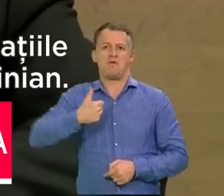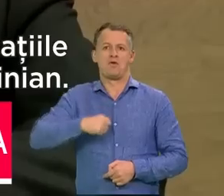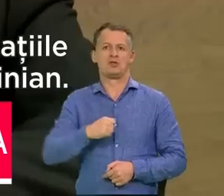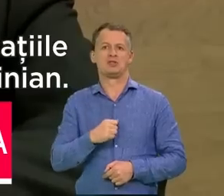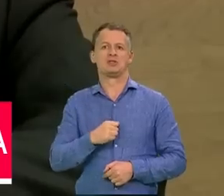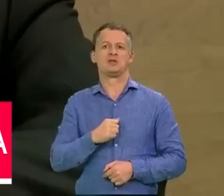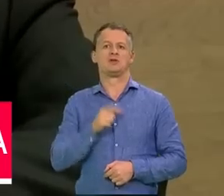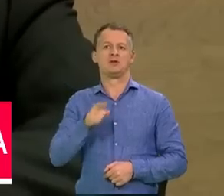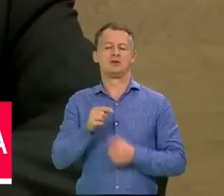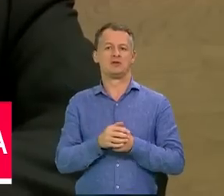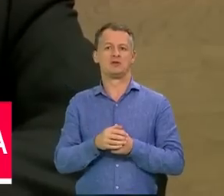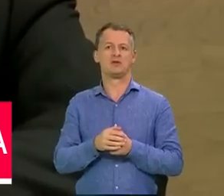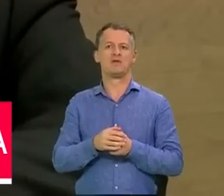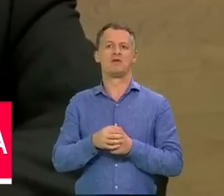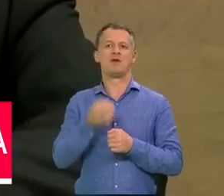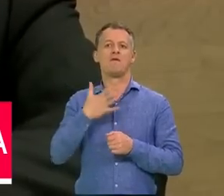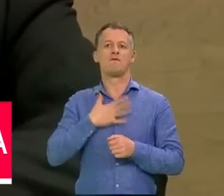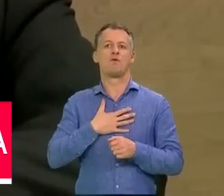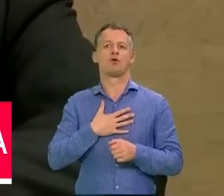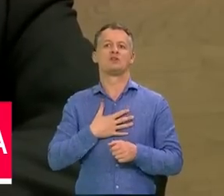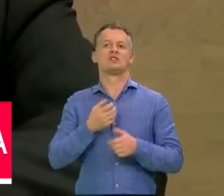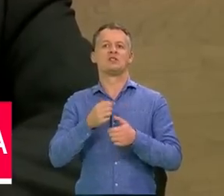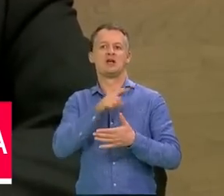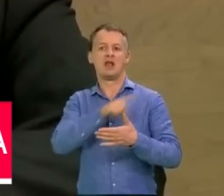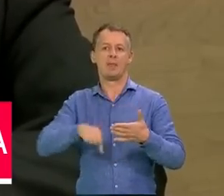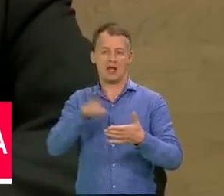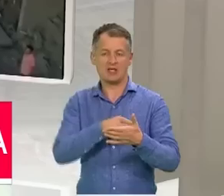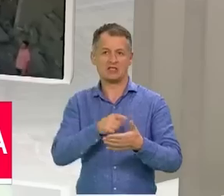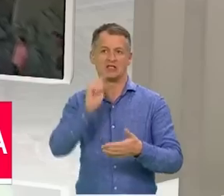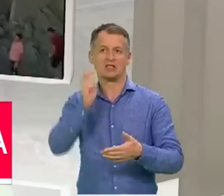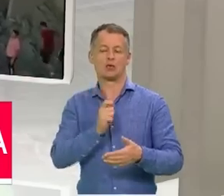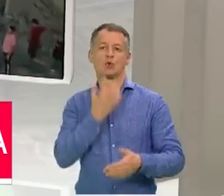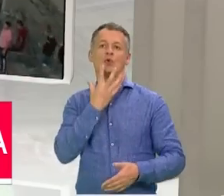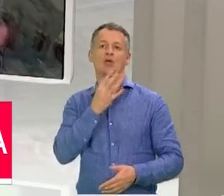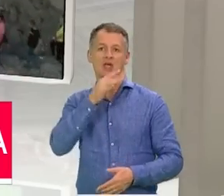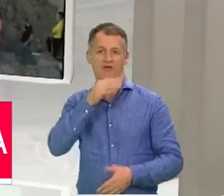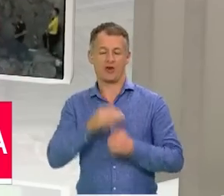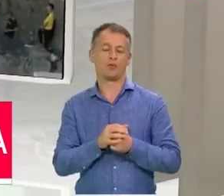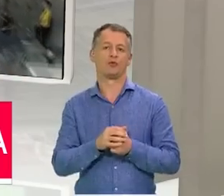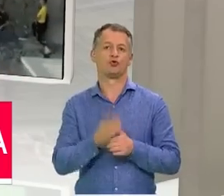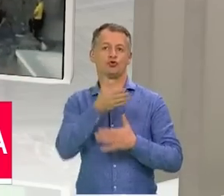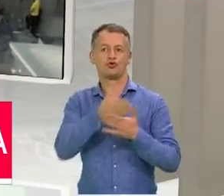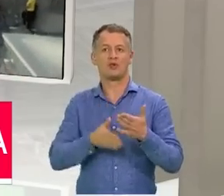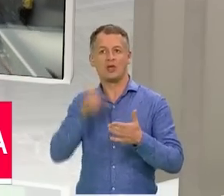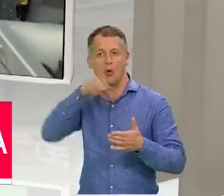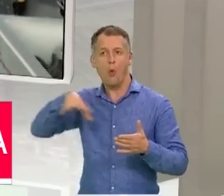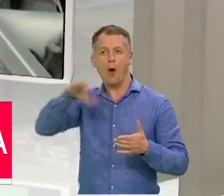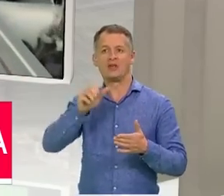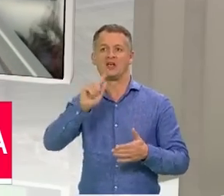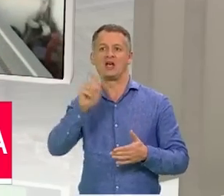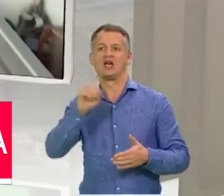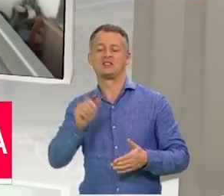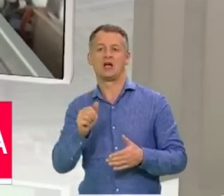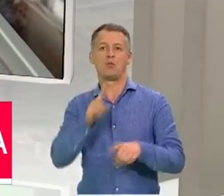establish a Palestinian state. They want just to eradicate the Jewish state. De altfel, jumătate din populația din